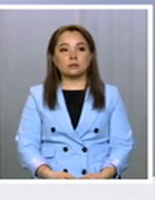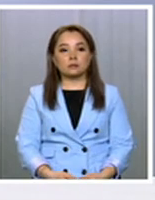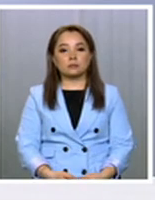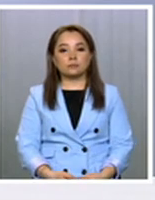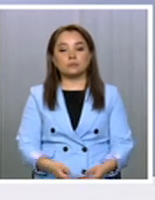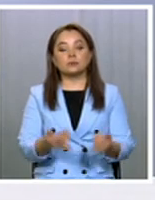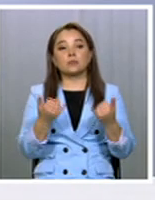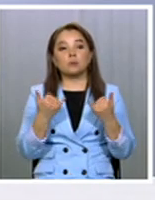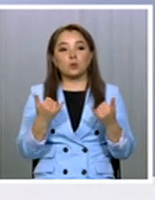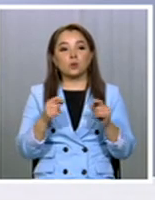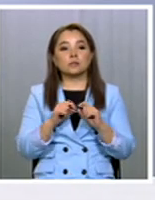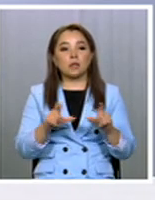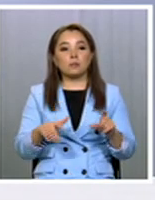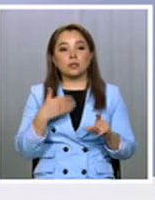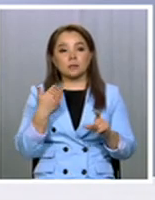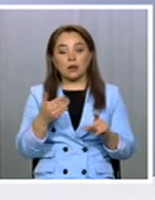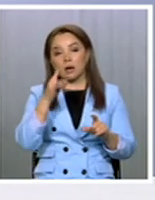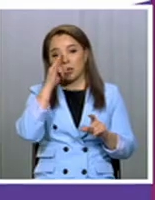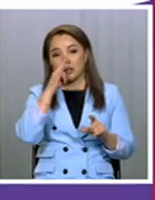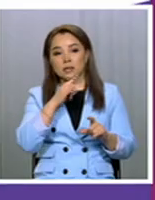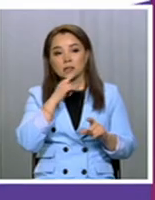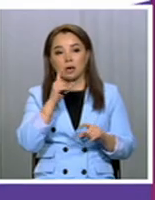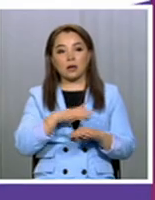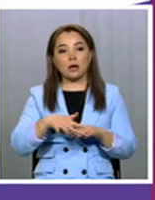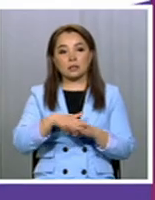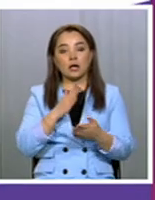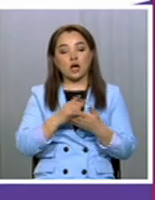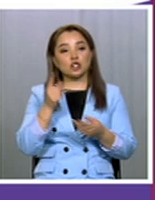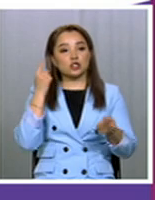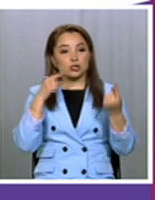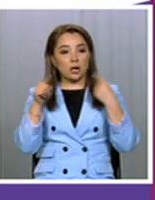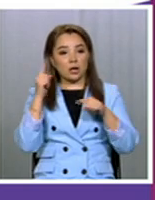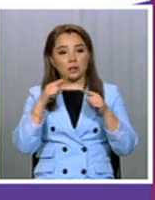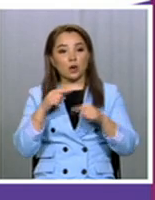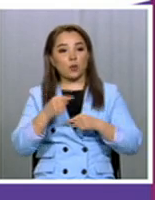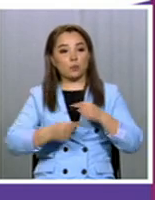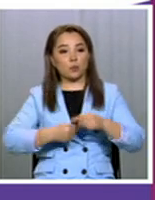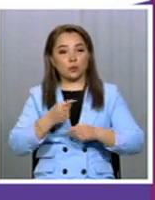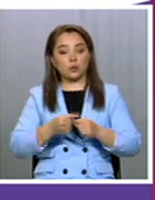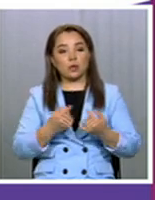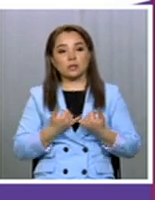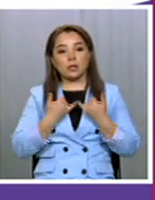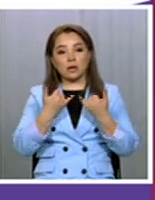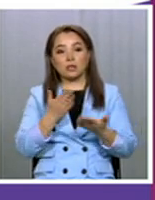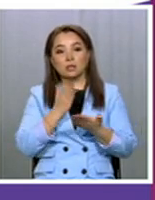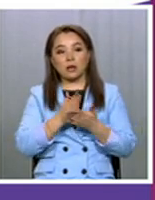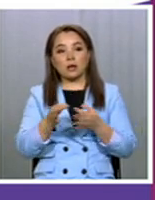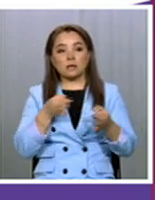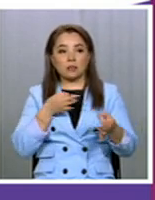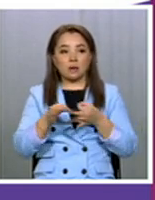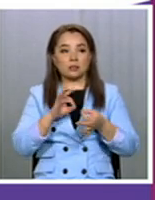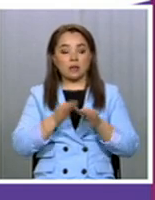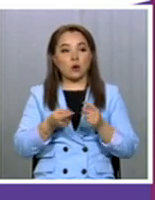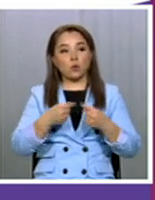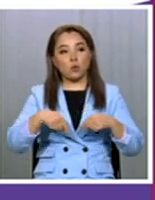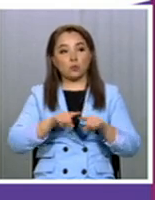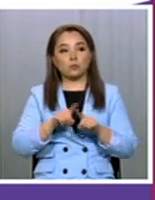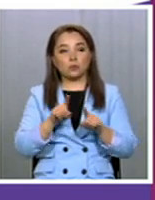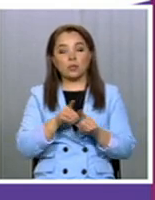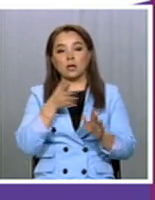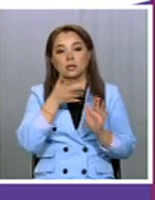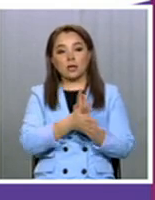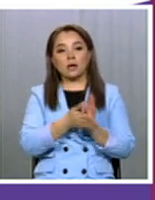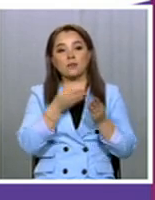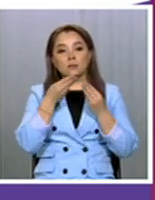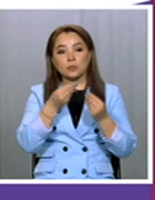Бүгінгі сабақта қазақ зиялыларының шығармашылық мұрасын талдау және қоғамдық санаға тигізген